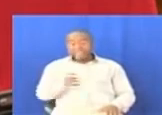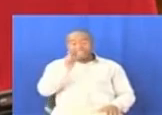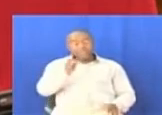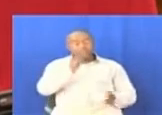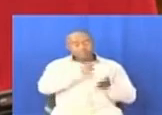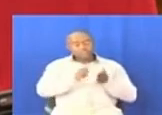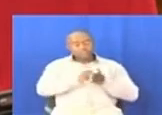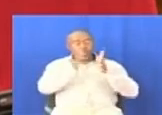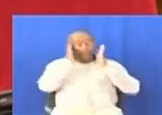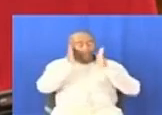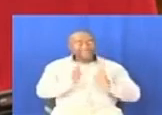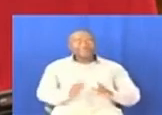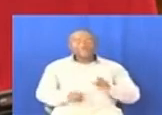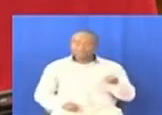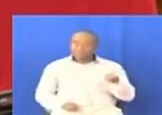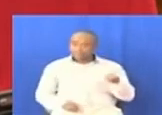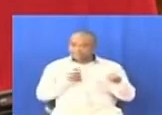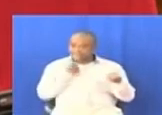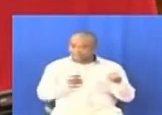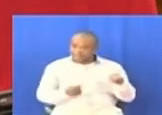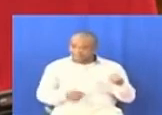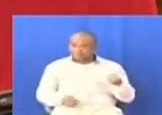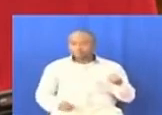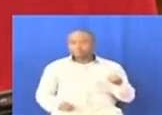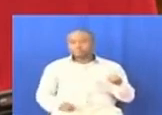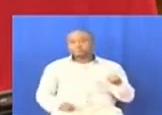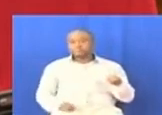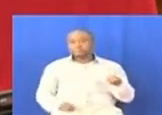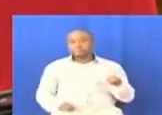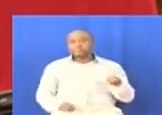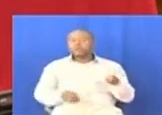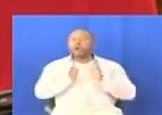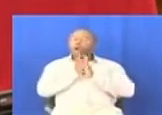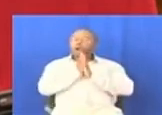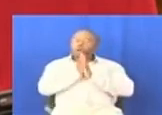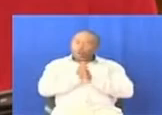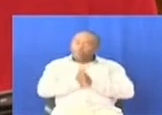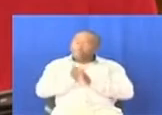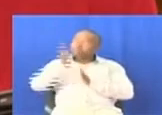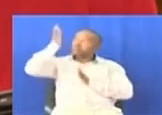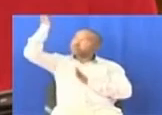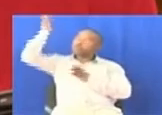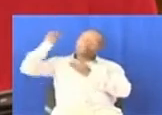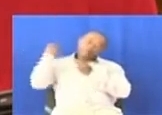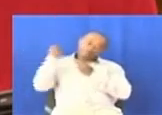matakatifu ya vitabu vitakatifu yanasema hivi: ombeni utapewa,